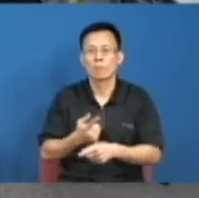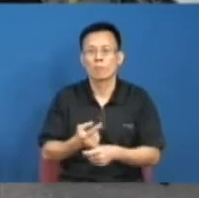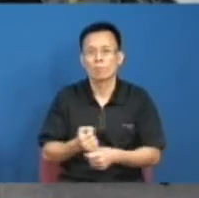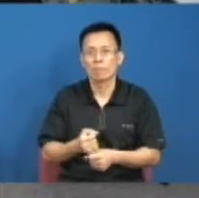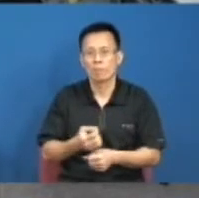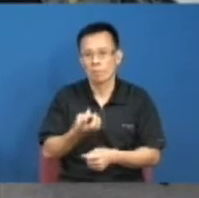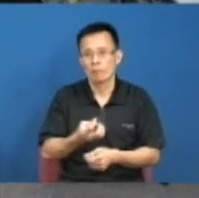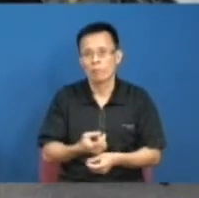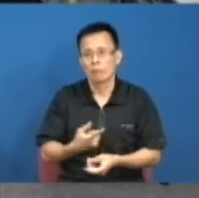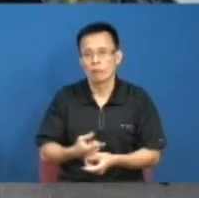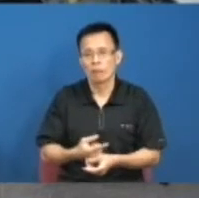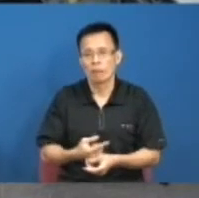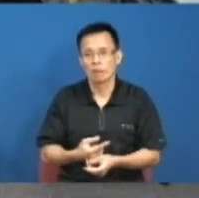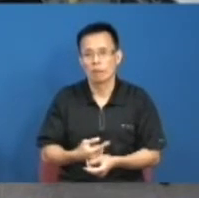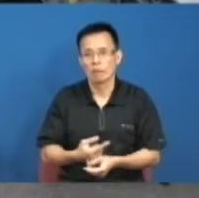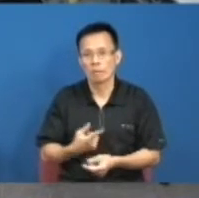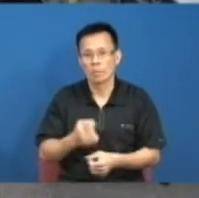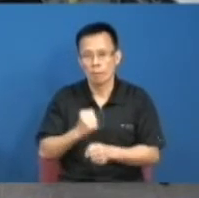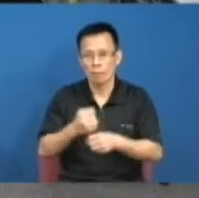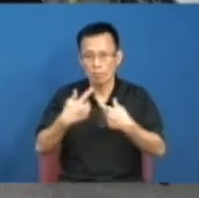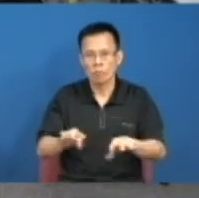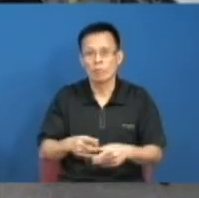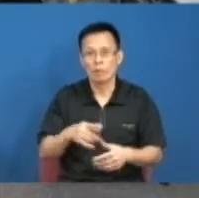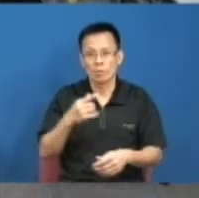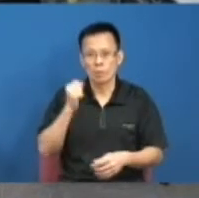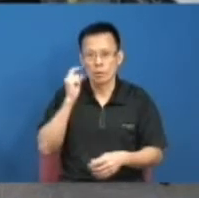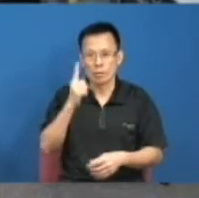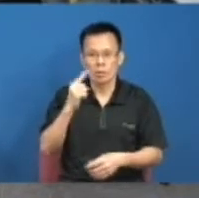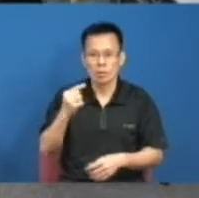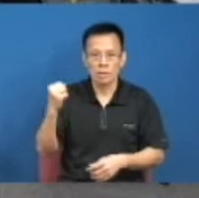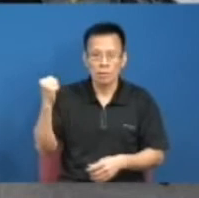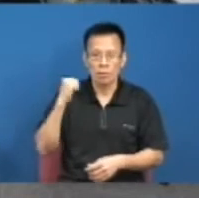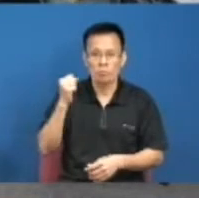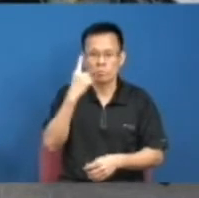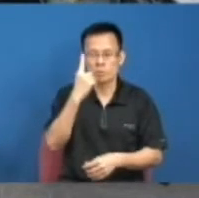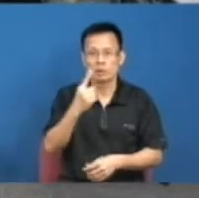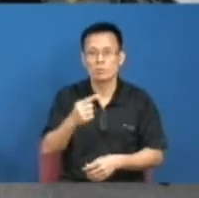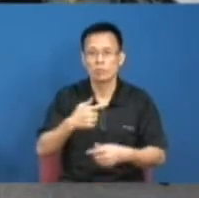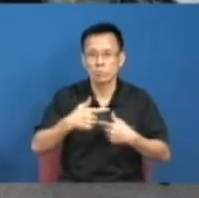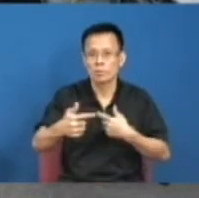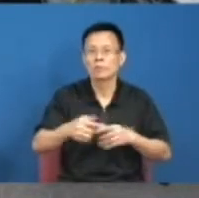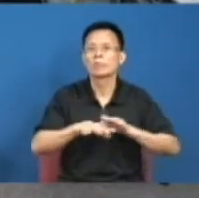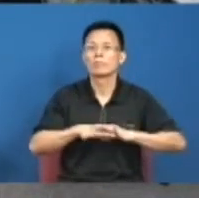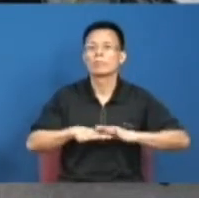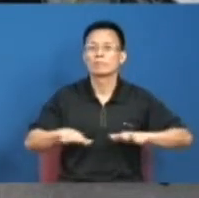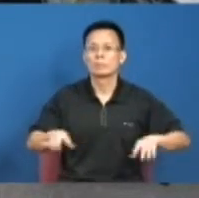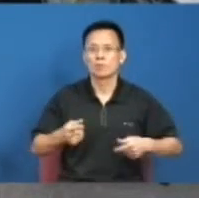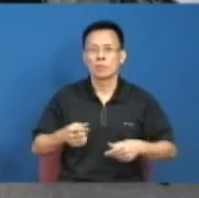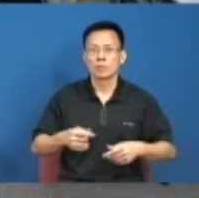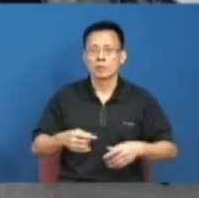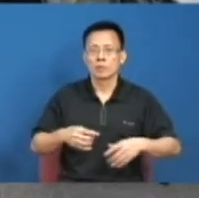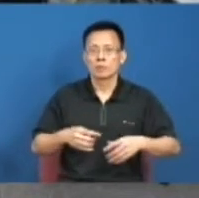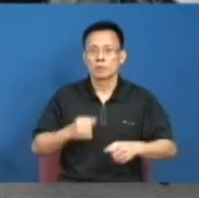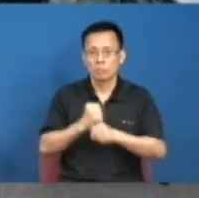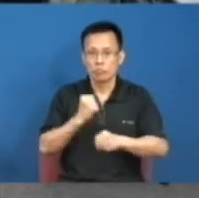嘅話咧，以後佢哋間屋就可以一勞永逸咯。 係啦，不過我又想趁呢個時候問一下啦。不過其實喺行內咧，即係你